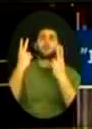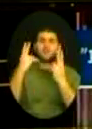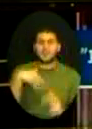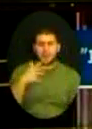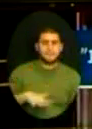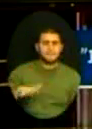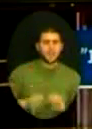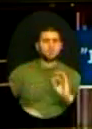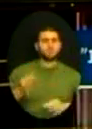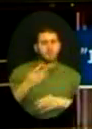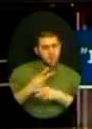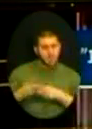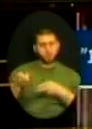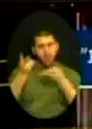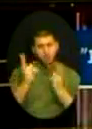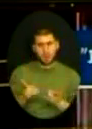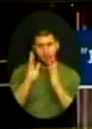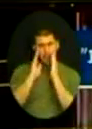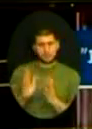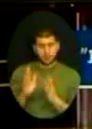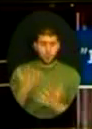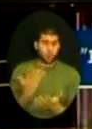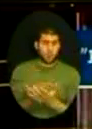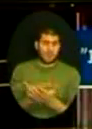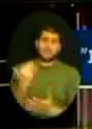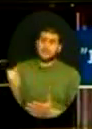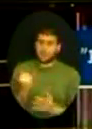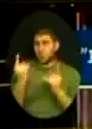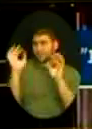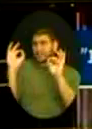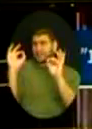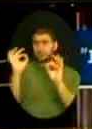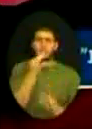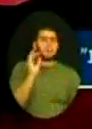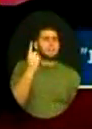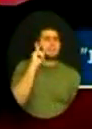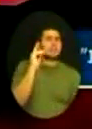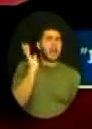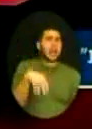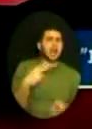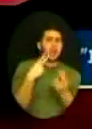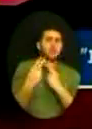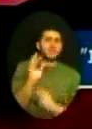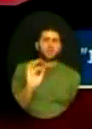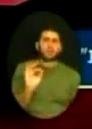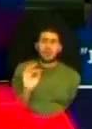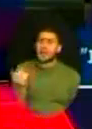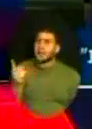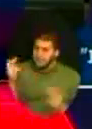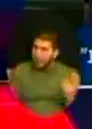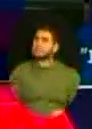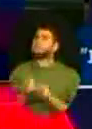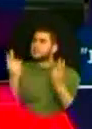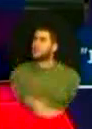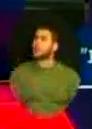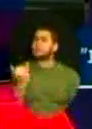לנו מערכת משפט שאנחנו יכולות ויכולים להאמין בה. עובדה שבדרך כלל זה לא קורה. אז מה דעתך על התגובה של... זה לא שלא מחפשים, זה מה